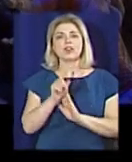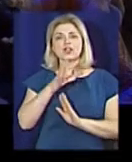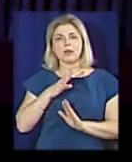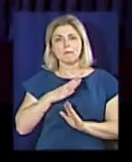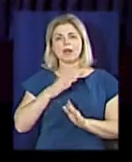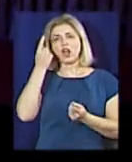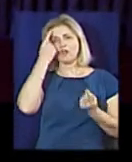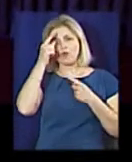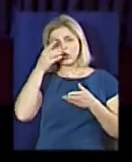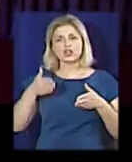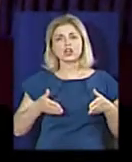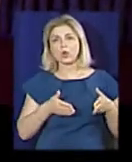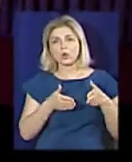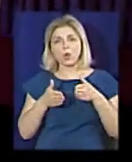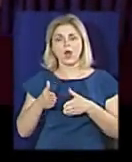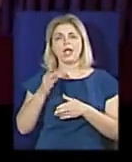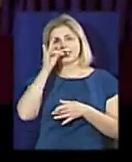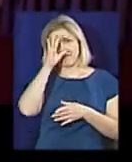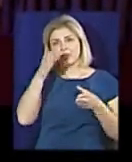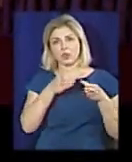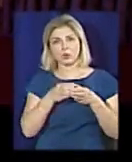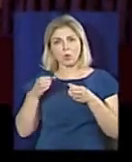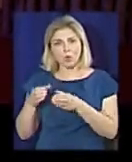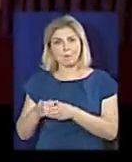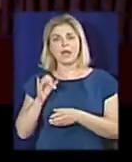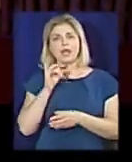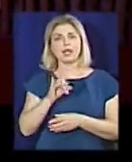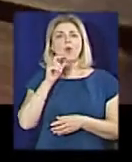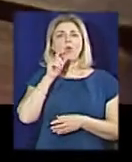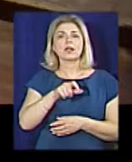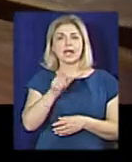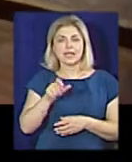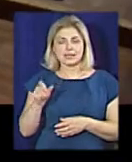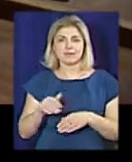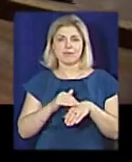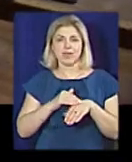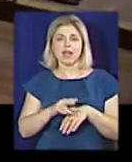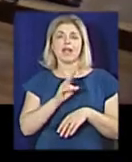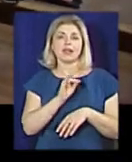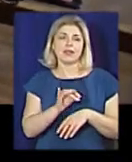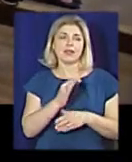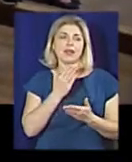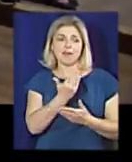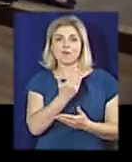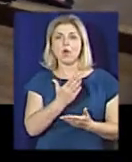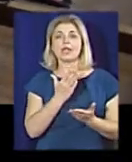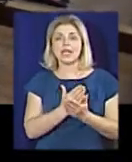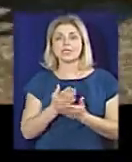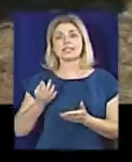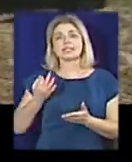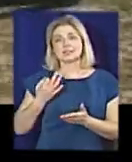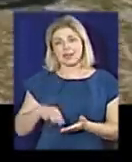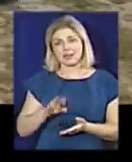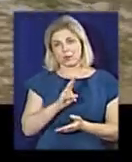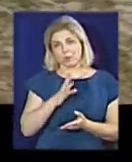популярного польського гурту «Еней», етнічні українці Петро і Павло Солодухи. Співзасновником гурту є син власника ранчо Лукаш